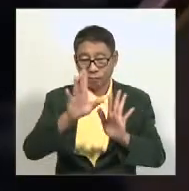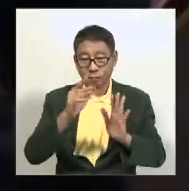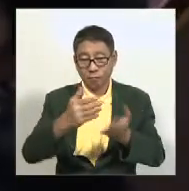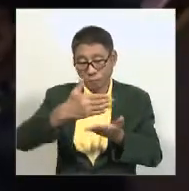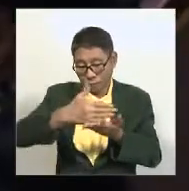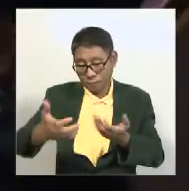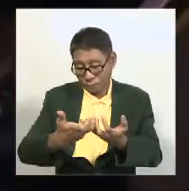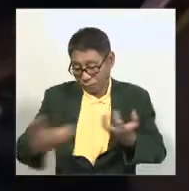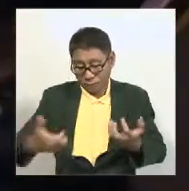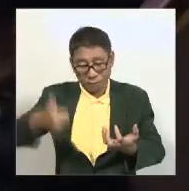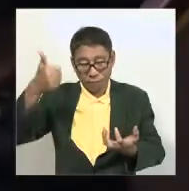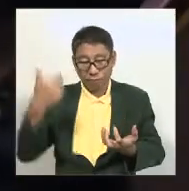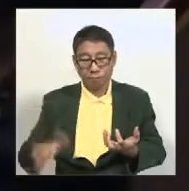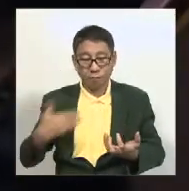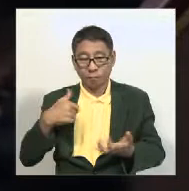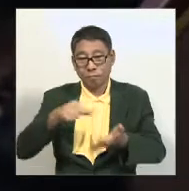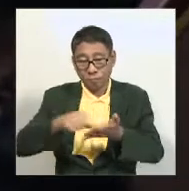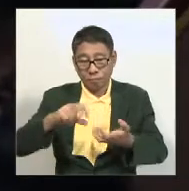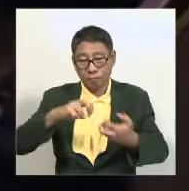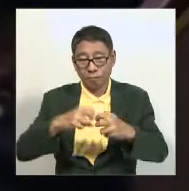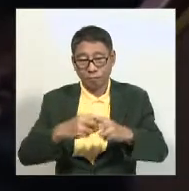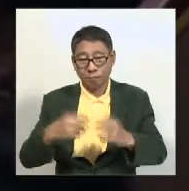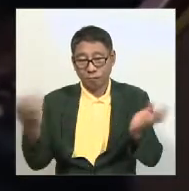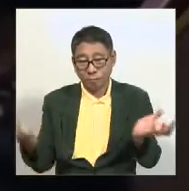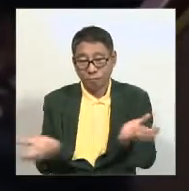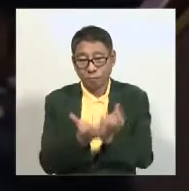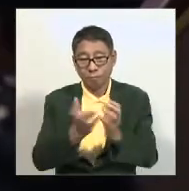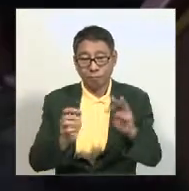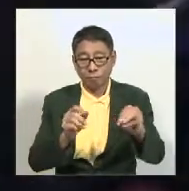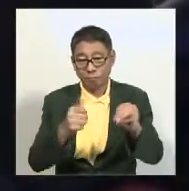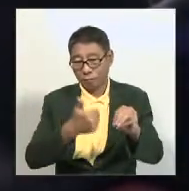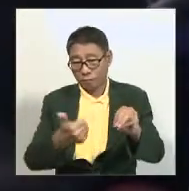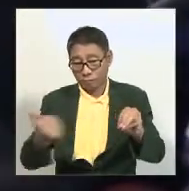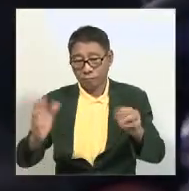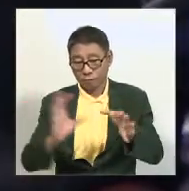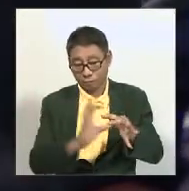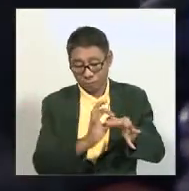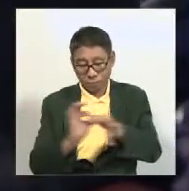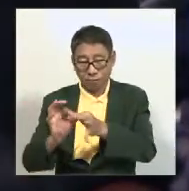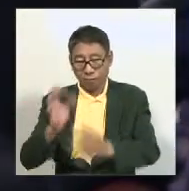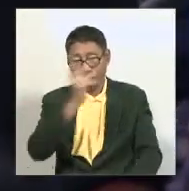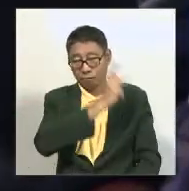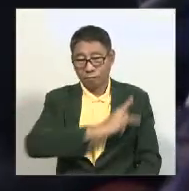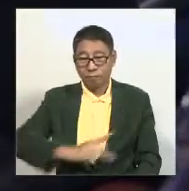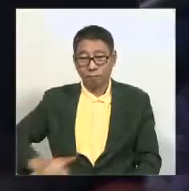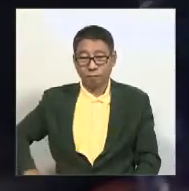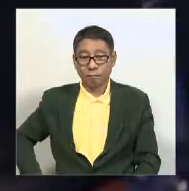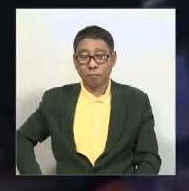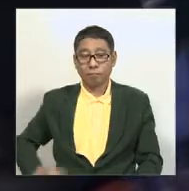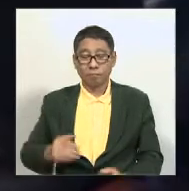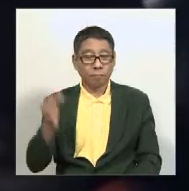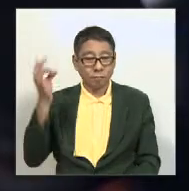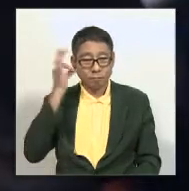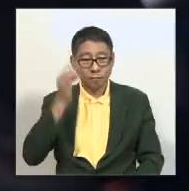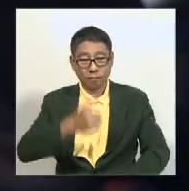จะแบ่งแยกไม่ได้เพราะหากแก้ไขจะกระทบกับมาตราอื่นๆที่เกี่ยวข้องกับสถาบันพระมหากษัตริย์เ